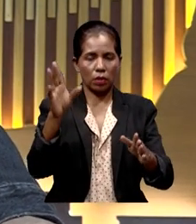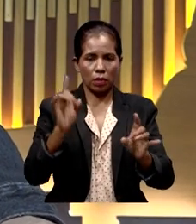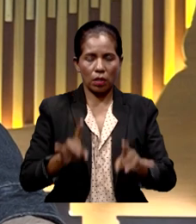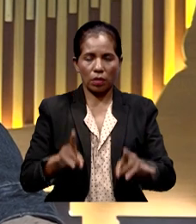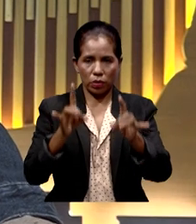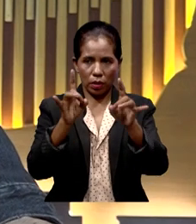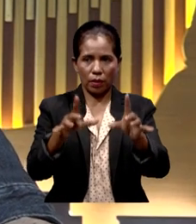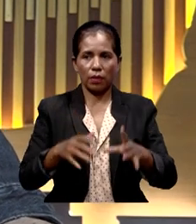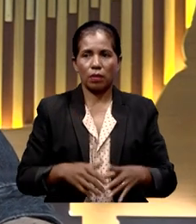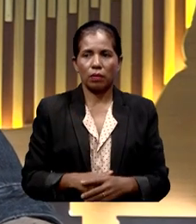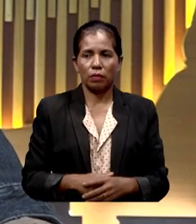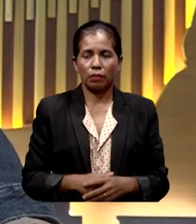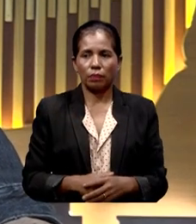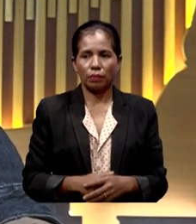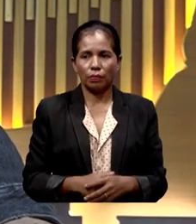na